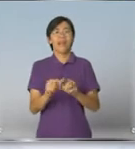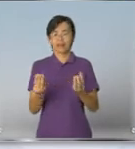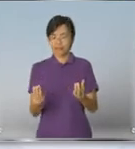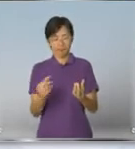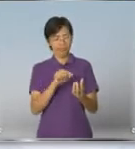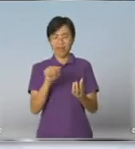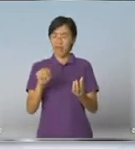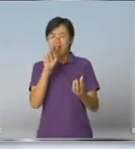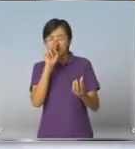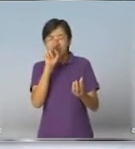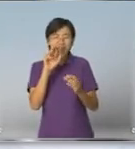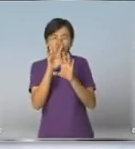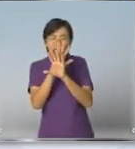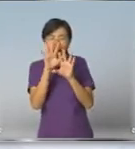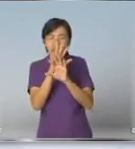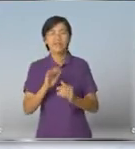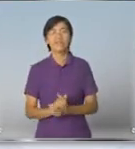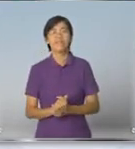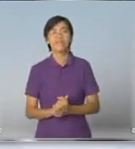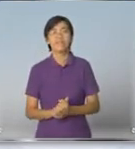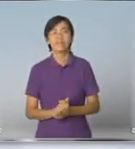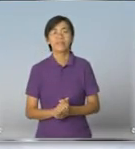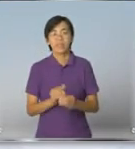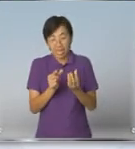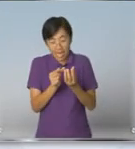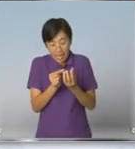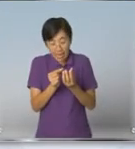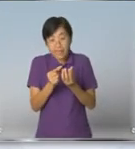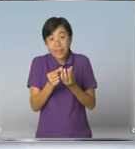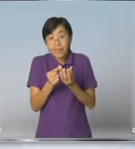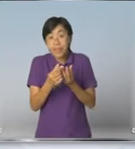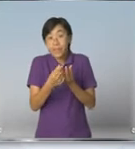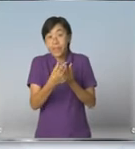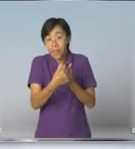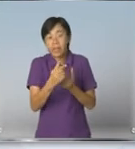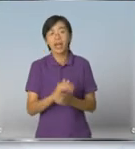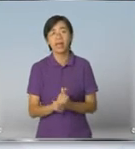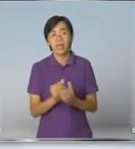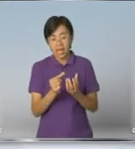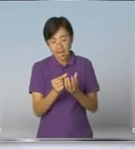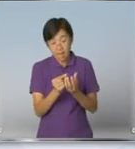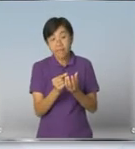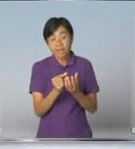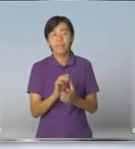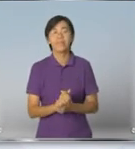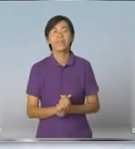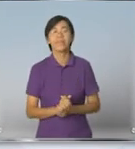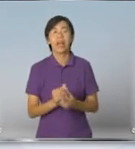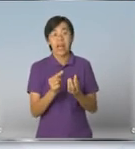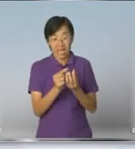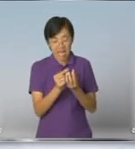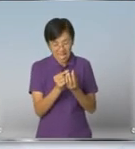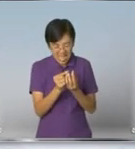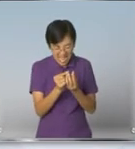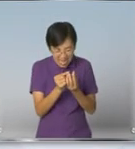ลัพธ์ออกมานี่ใกล้ๆกัน ใกล้เคียงกันแล้วก็เวลาหนีบตัวแป้งอะค่ะอย่าดึงแป้งให้ตัว